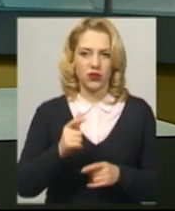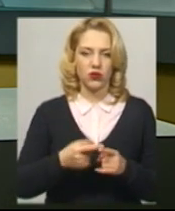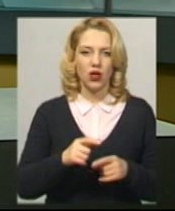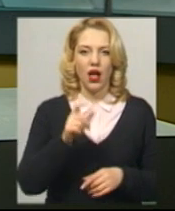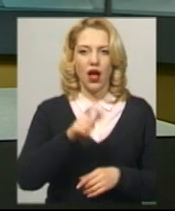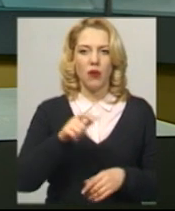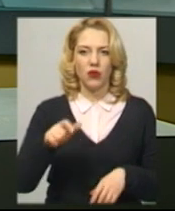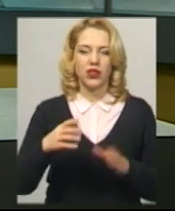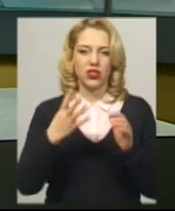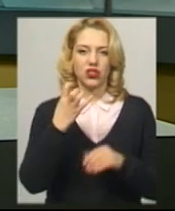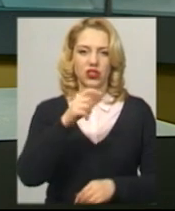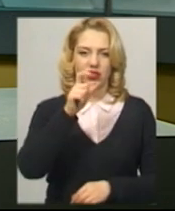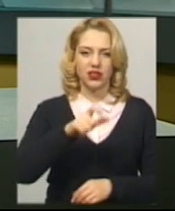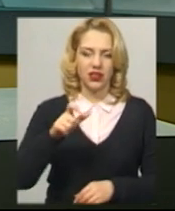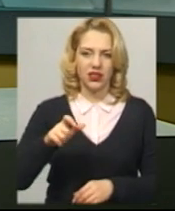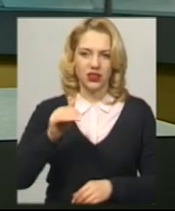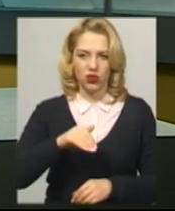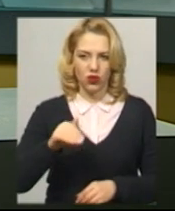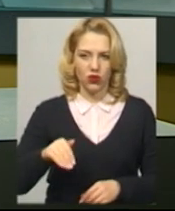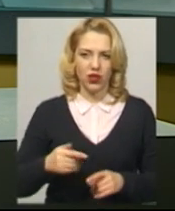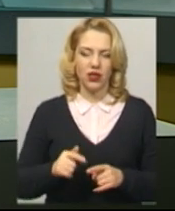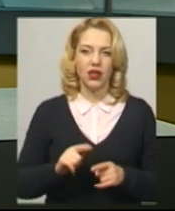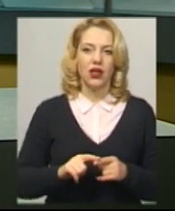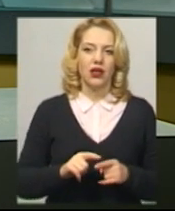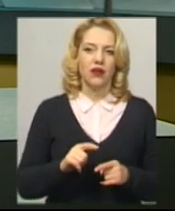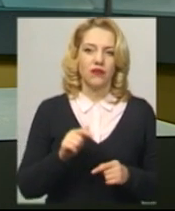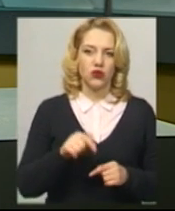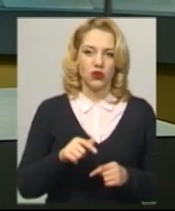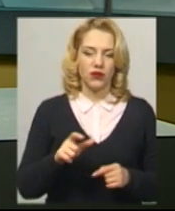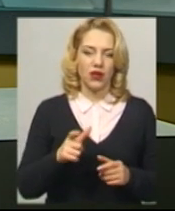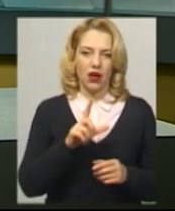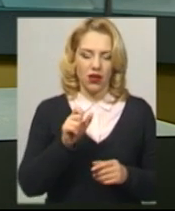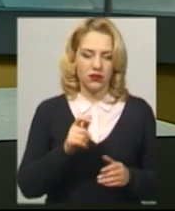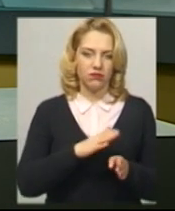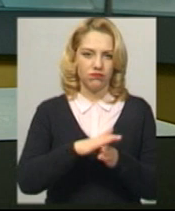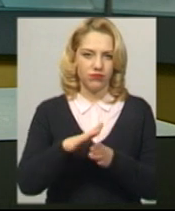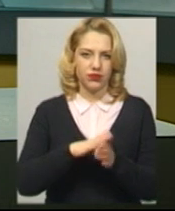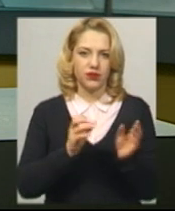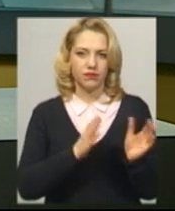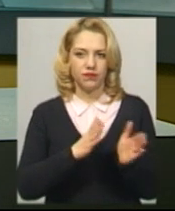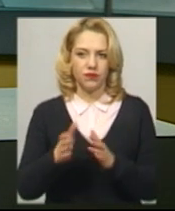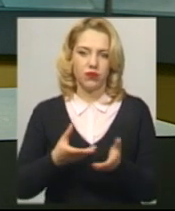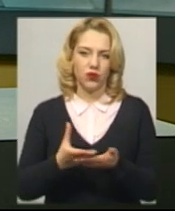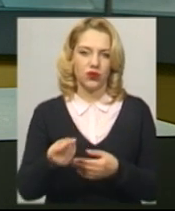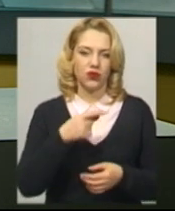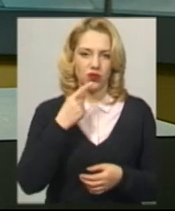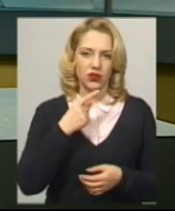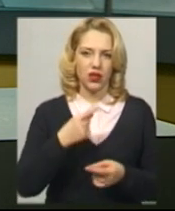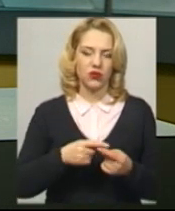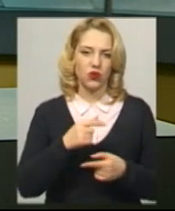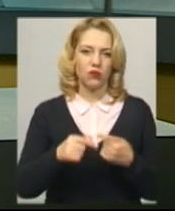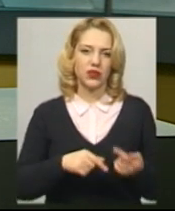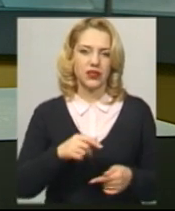понад 400 тисяч, за доставку до своїх помешкань газу цього місяця сплачують справно, каже комерційний директор Олександр